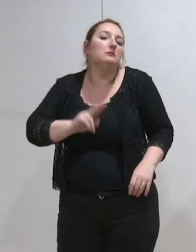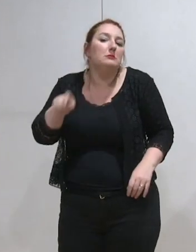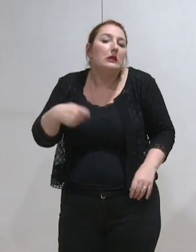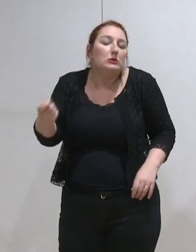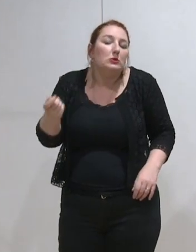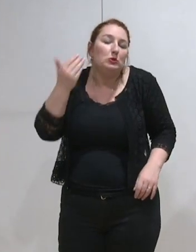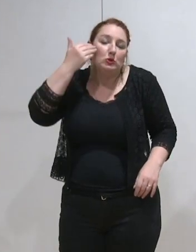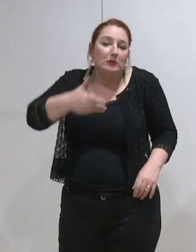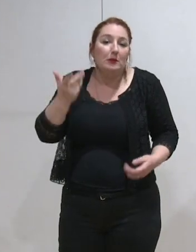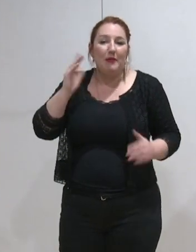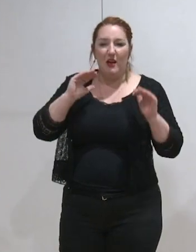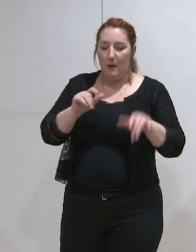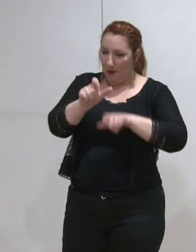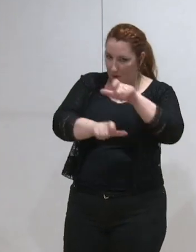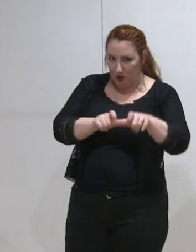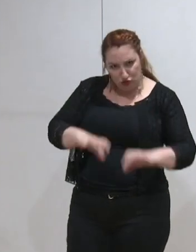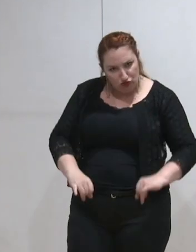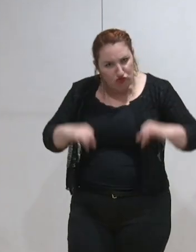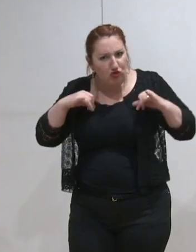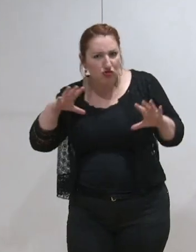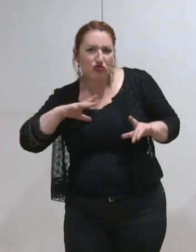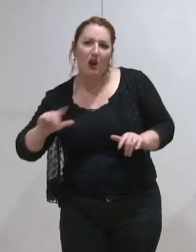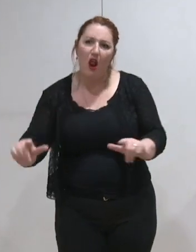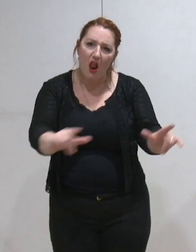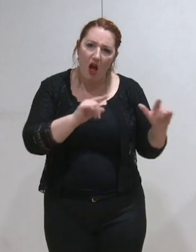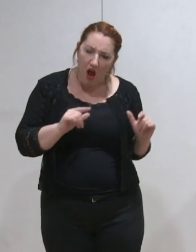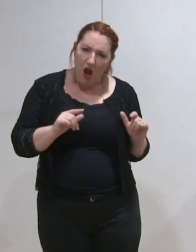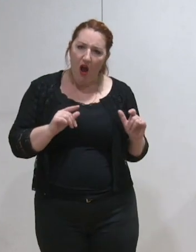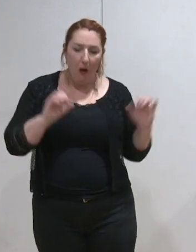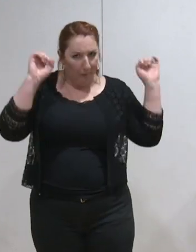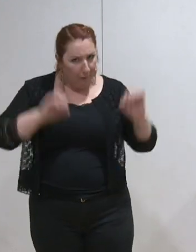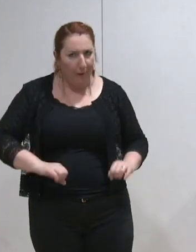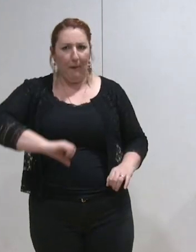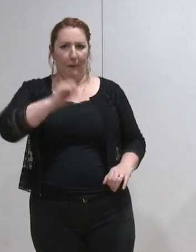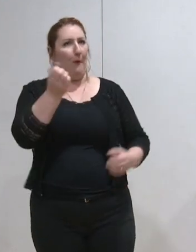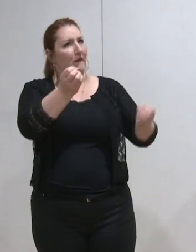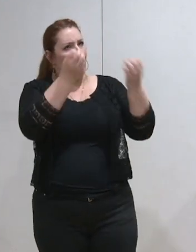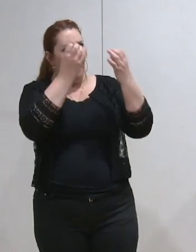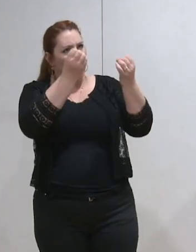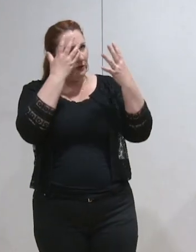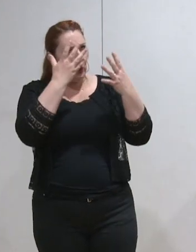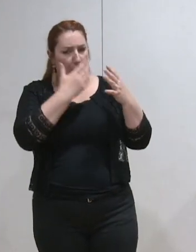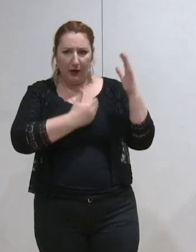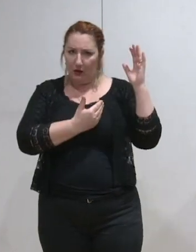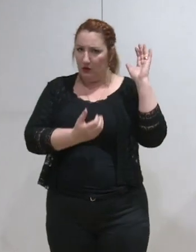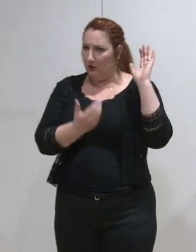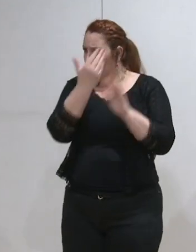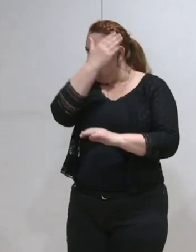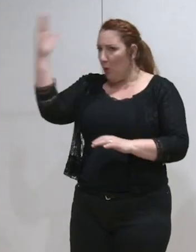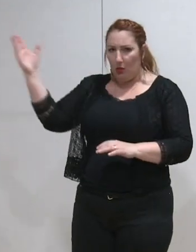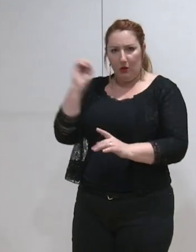populations là des gens jeunes plus jeunes qui pourraient après formation être réorienté vers des missions plus